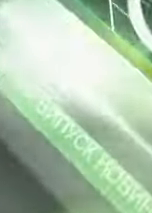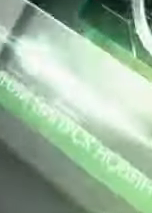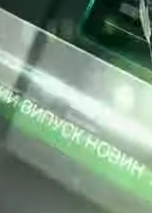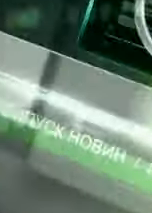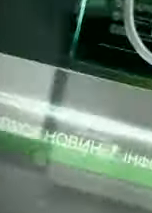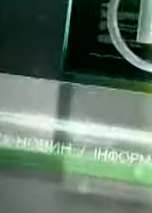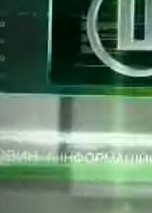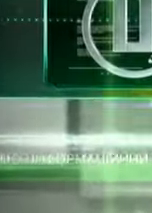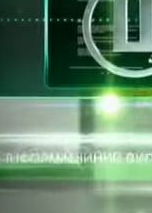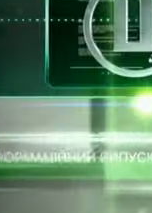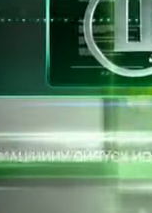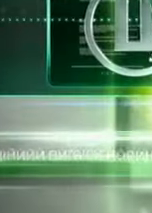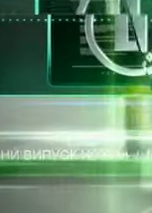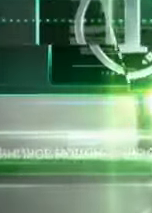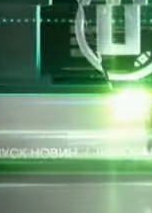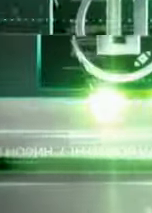Музика